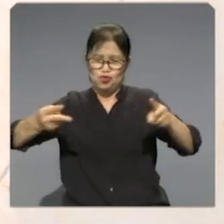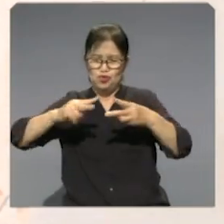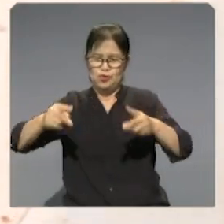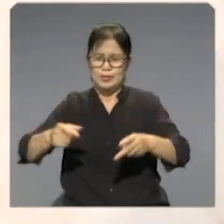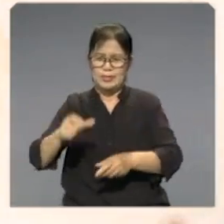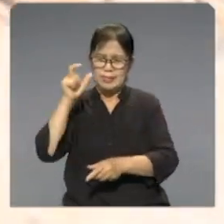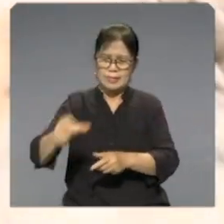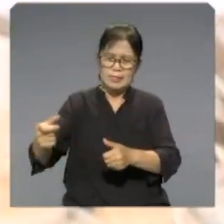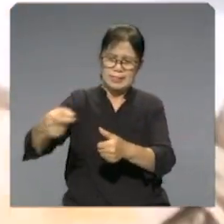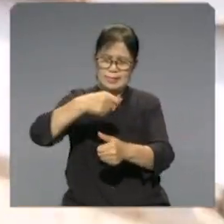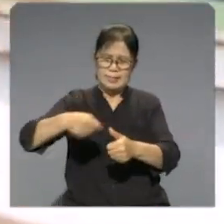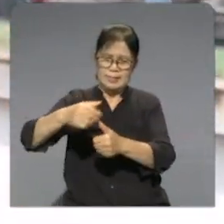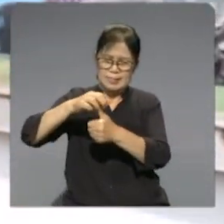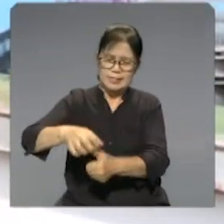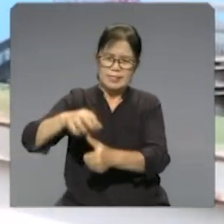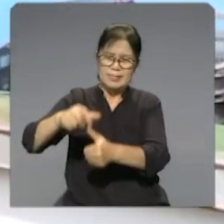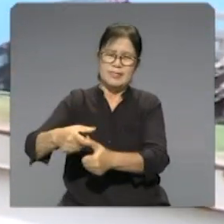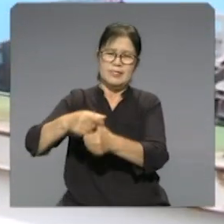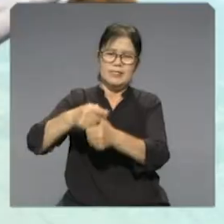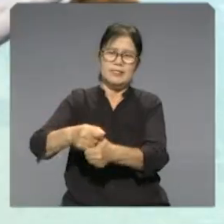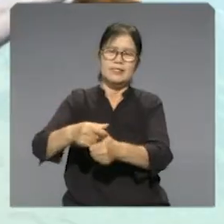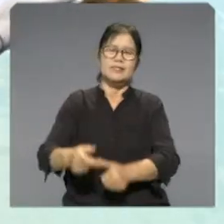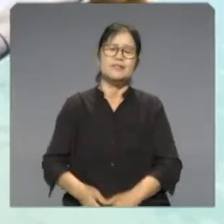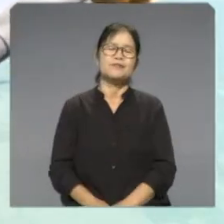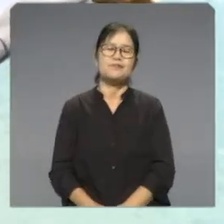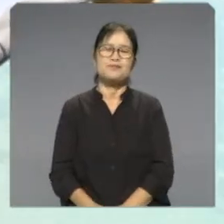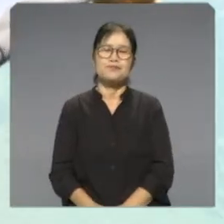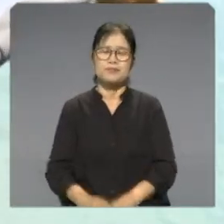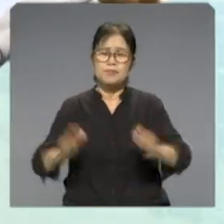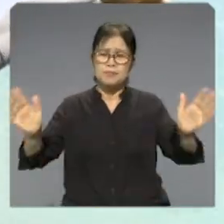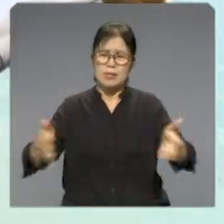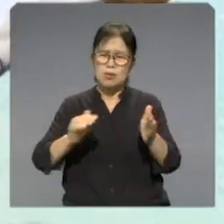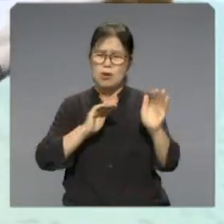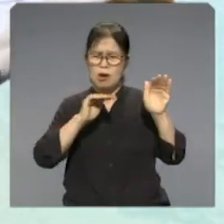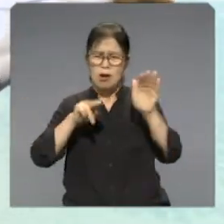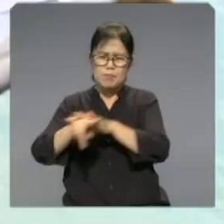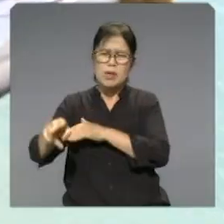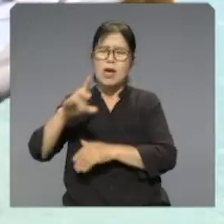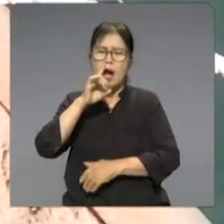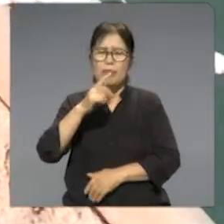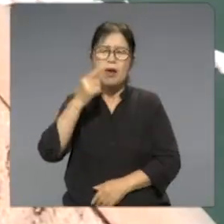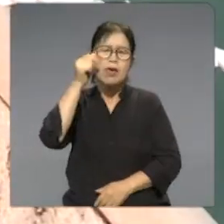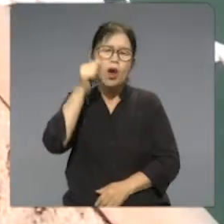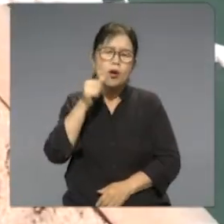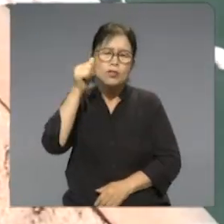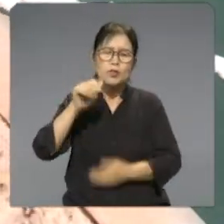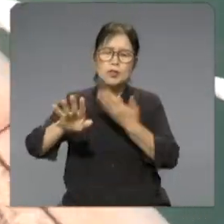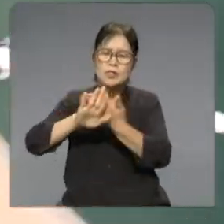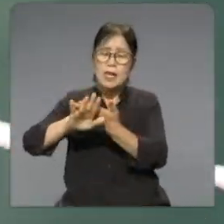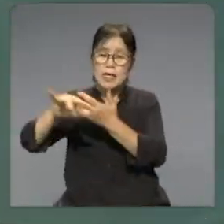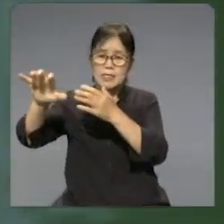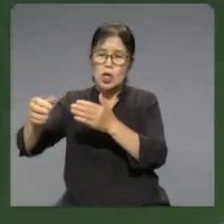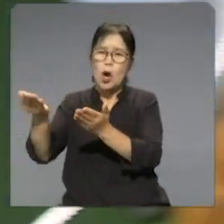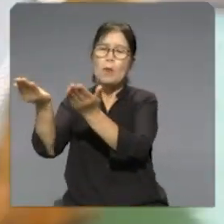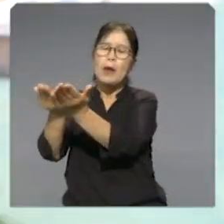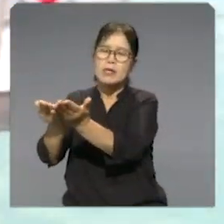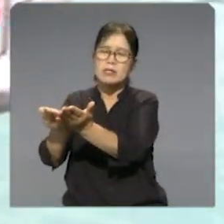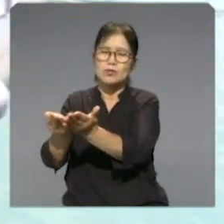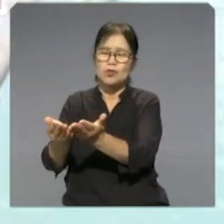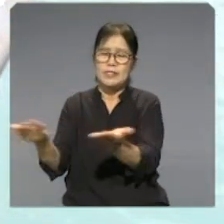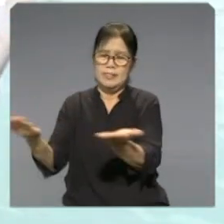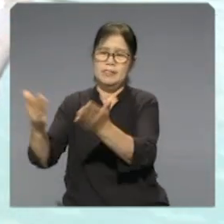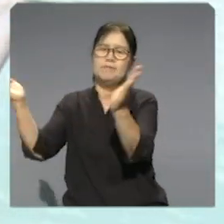밧줄로 꽁꽁 묶여 있습니다. 큰 파도를 피할 수 없는 영흥도 등 타지역 배들도 일찌감치